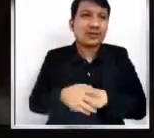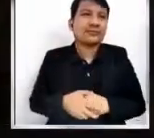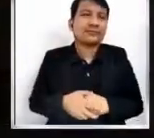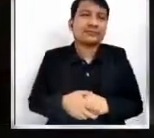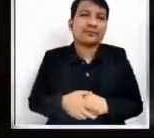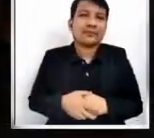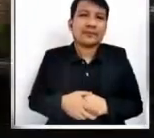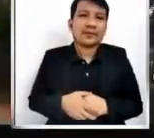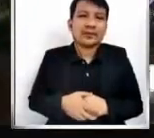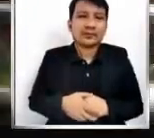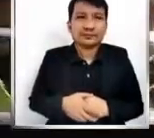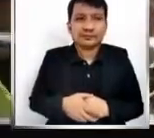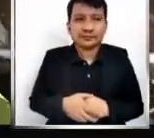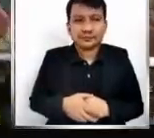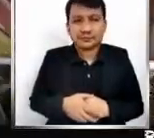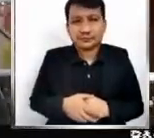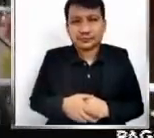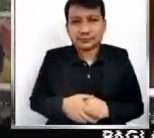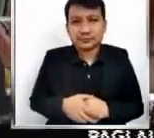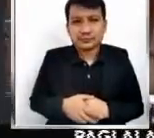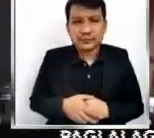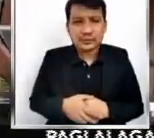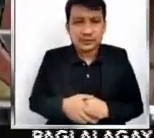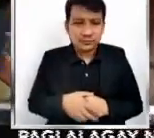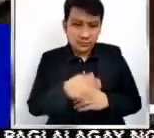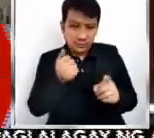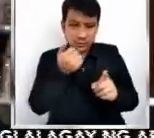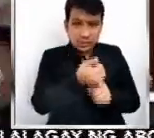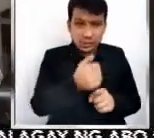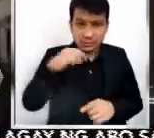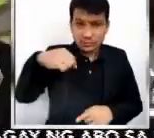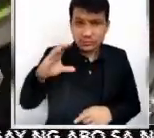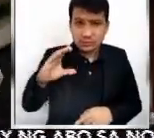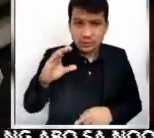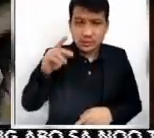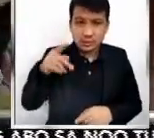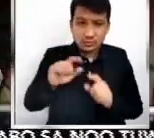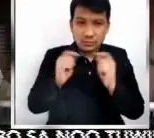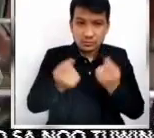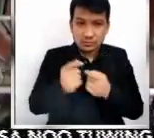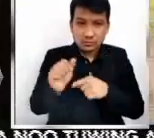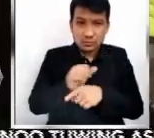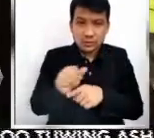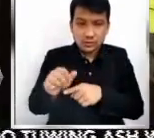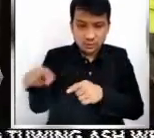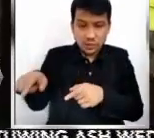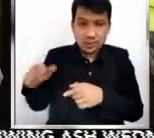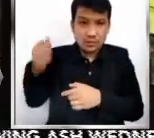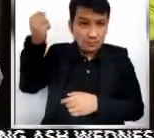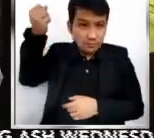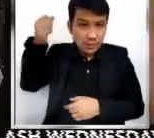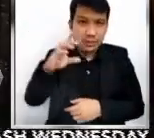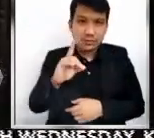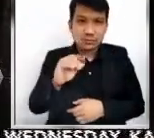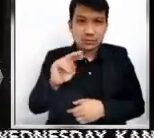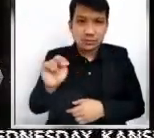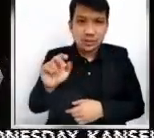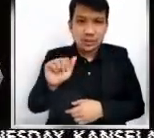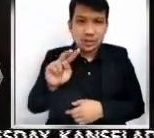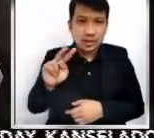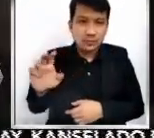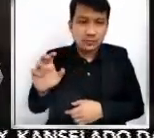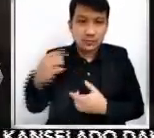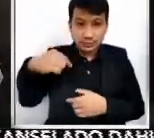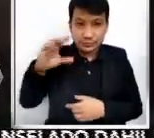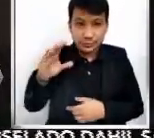Asan yung manager? Pagpasok ng Quezon City Task Force disiplina sa bar na ito sa Don A. Roses Avenue, Quezon City pasado hating